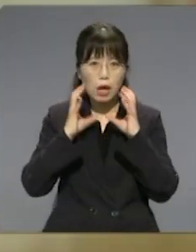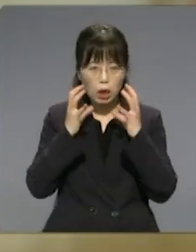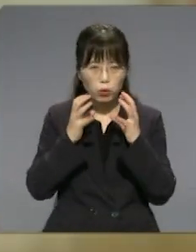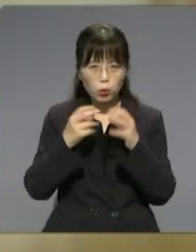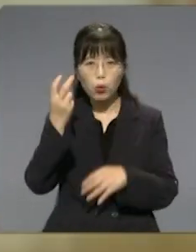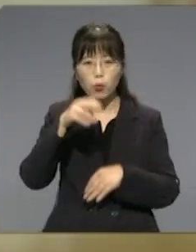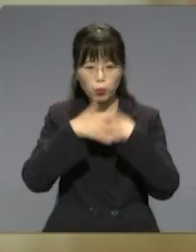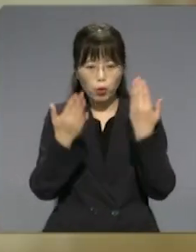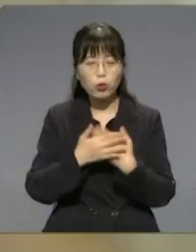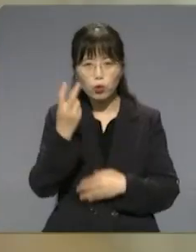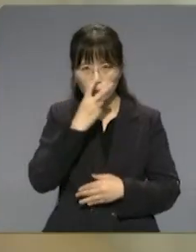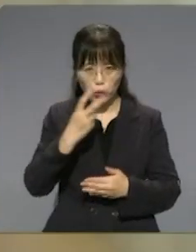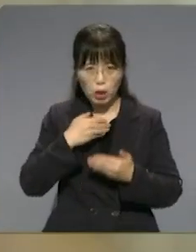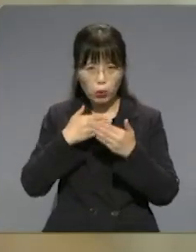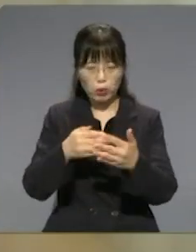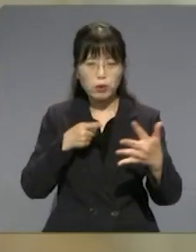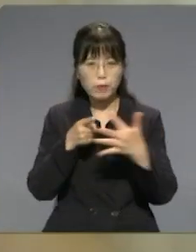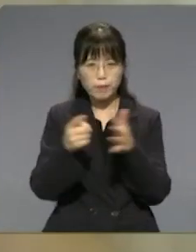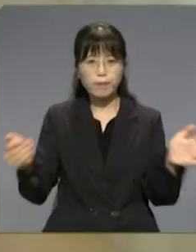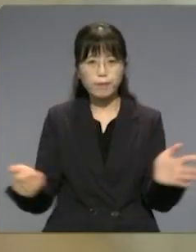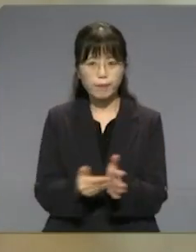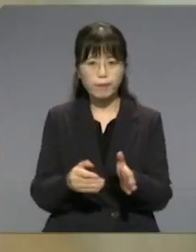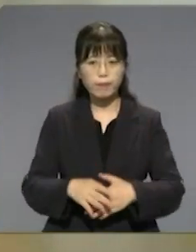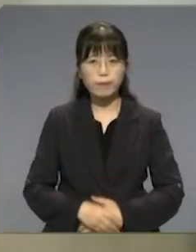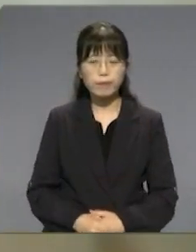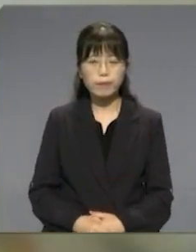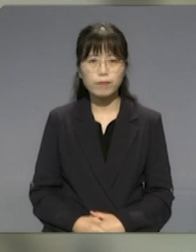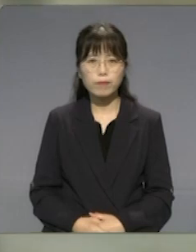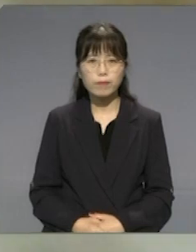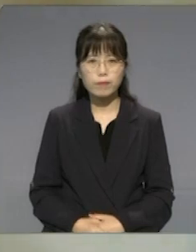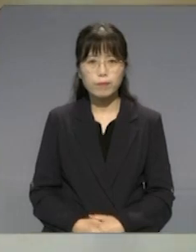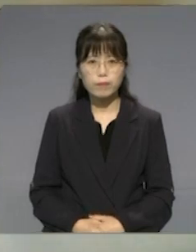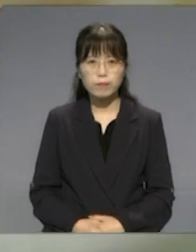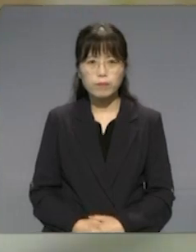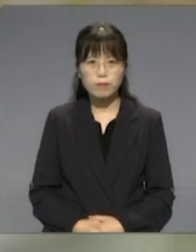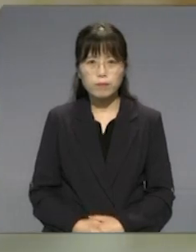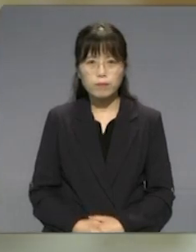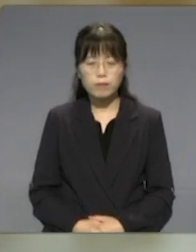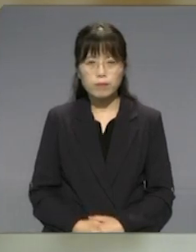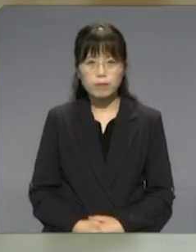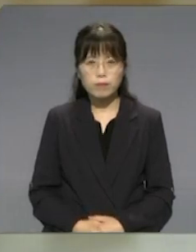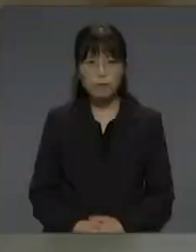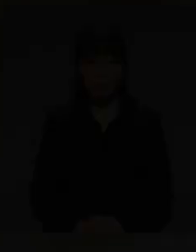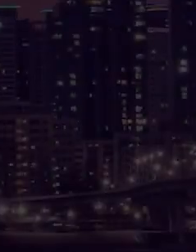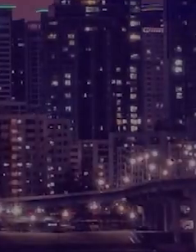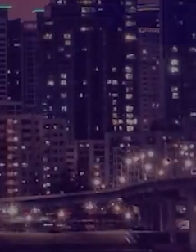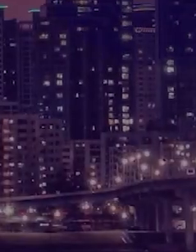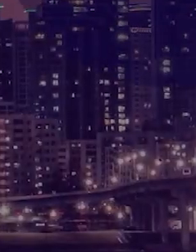유령아동 전수조사 과정에서 드러났습니다. OBS 뉴스 황정환입니다.